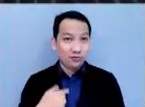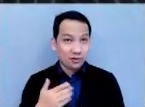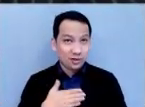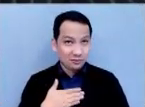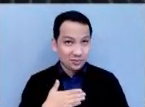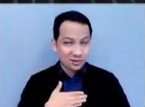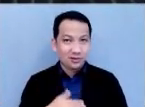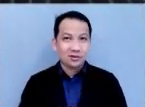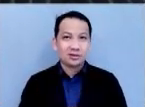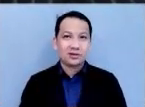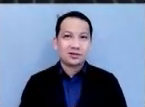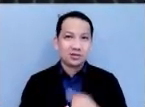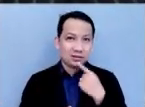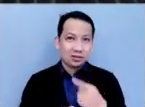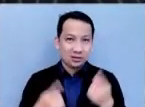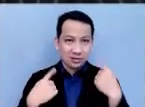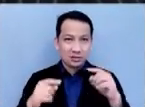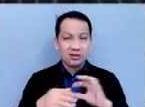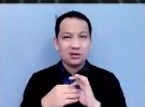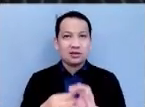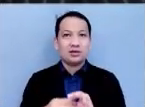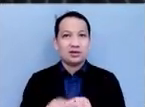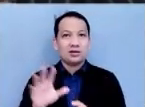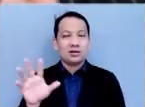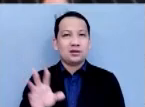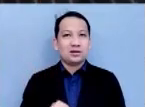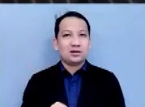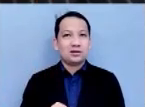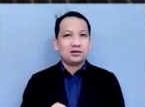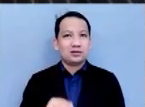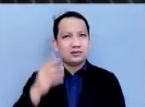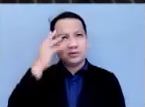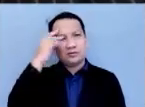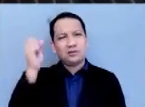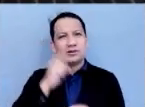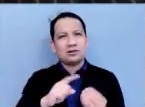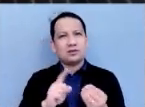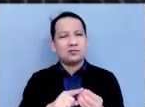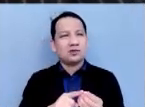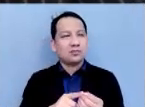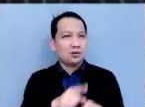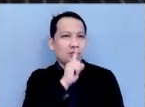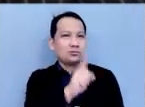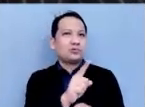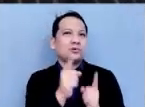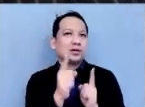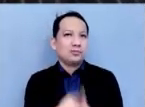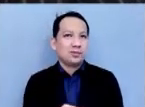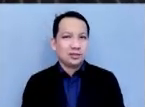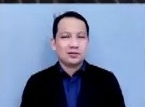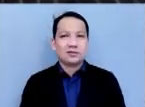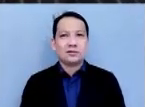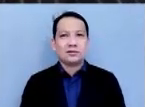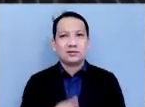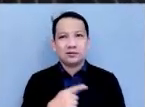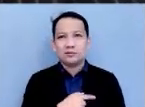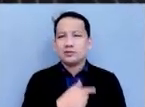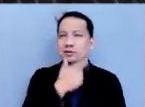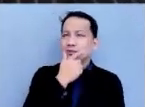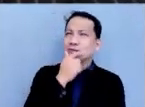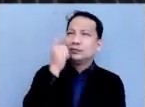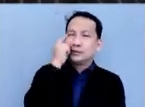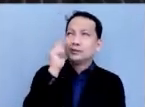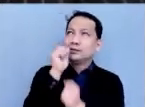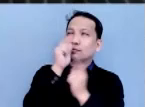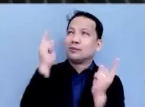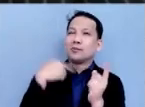Kumbaga, nag-success ako. Sa mga kathang-isip ko lang noon, totoong nangyari ngayon. Kaya parang minsan hindi ako